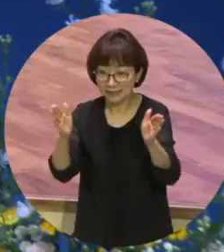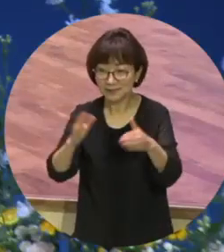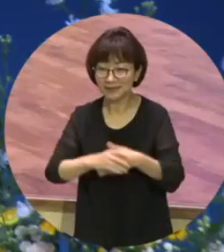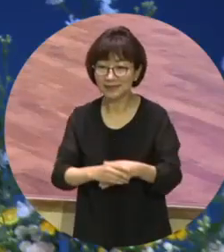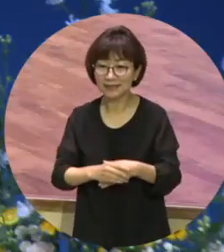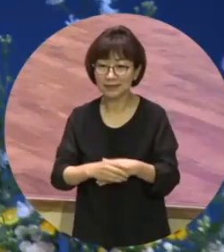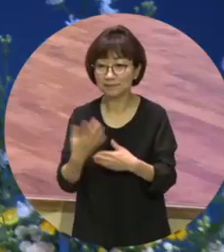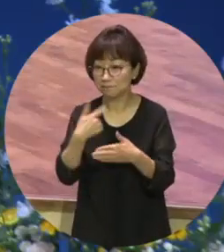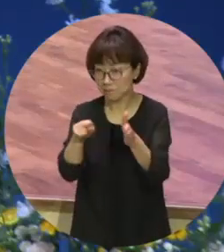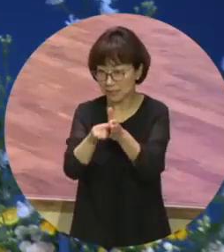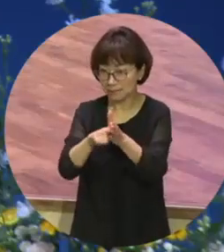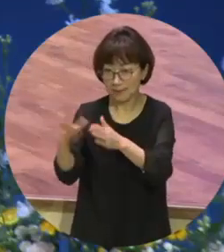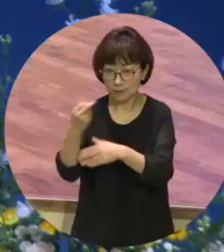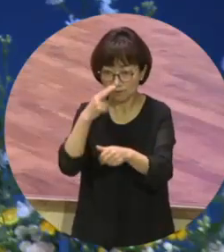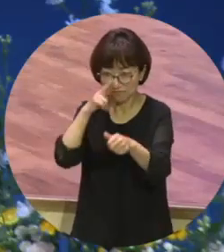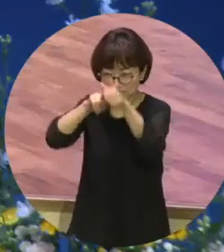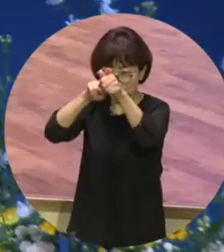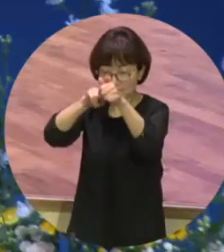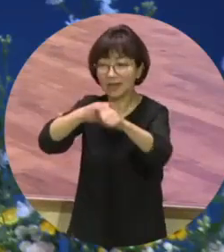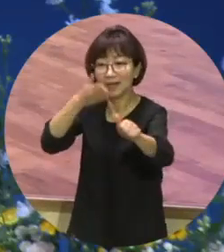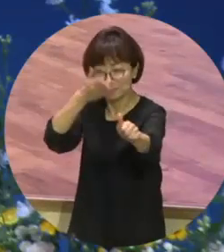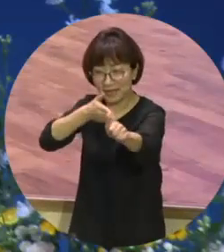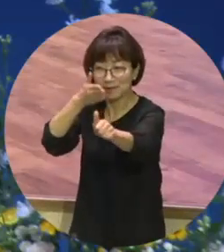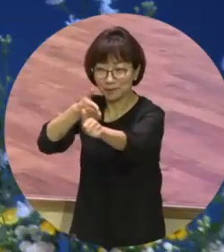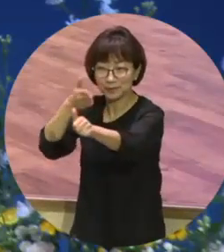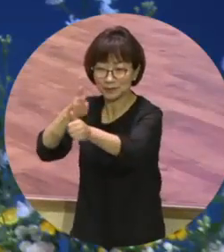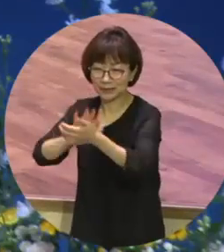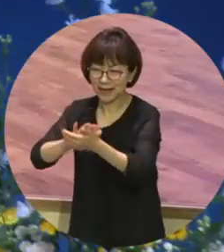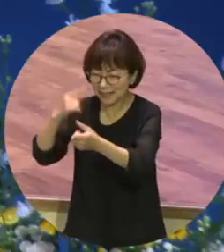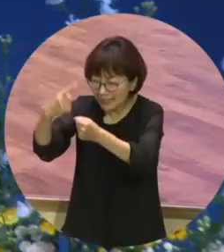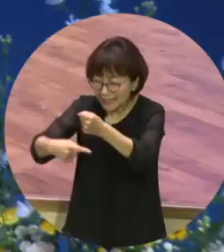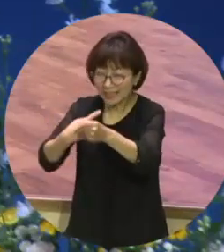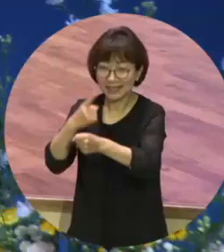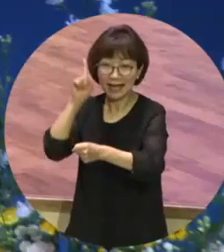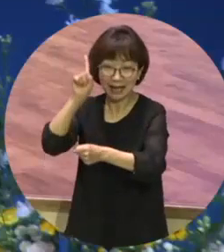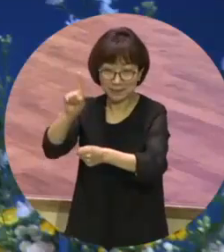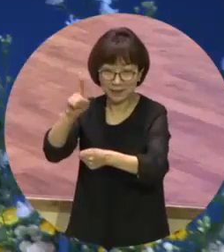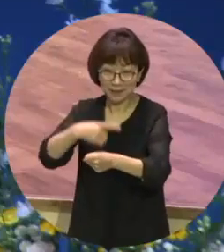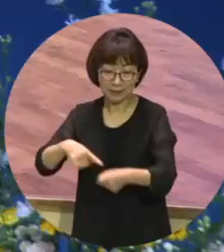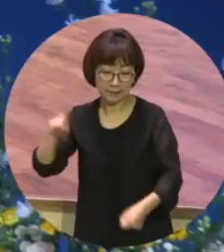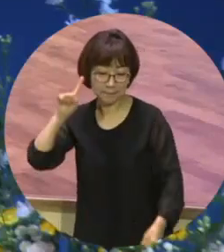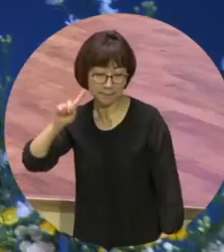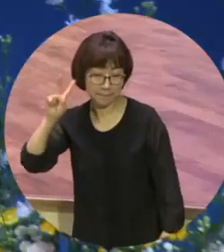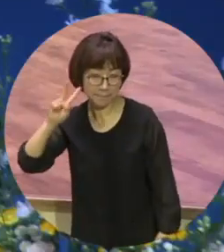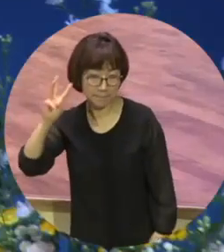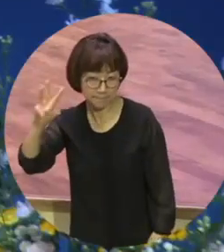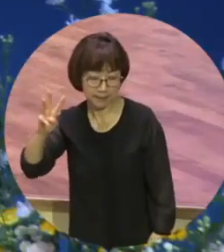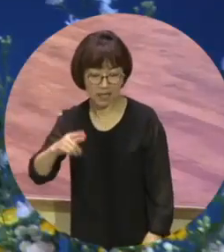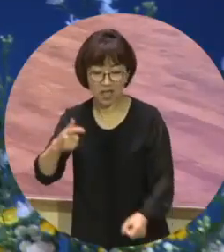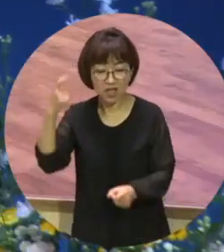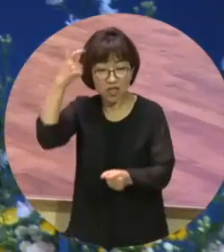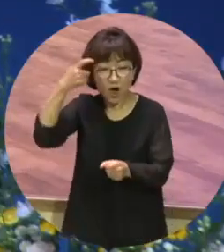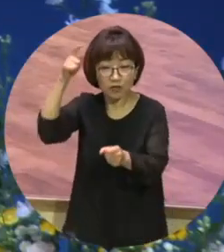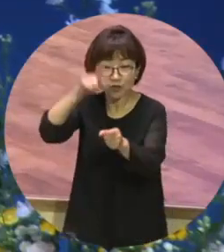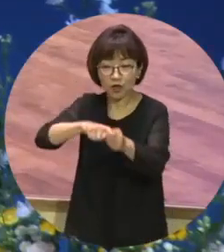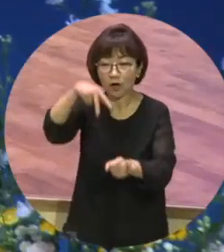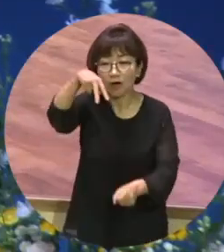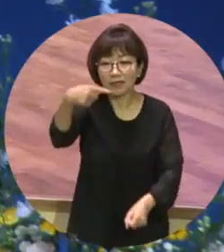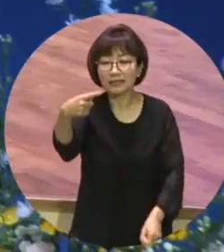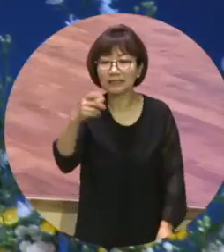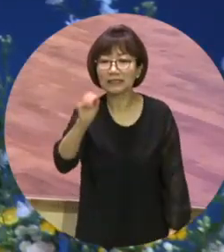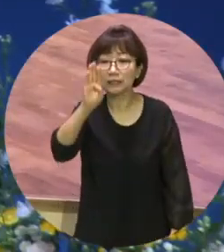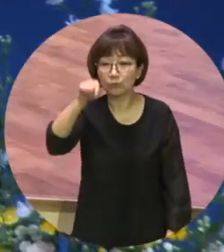믿음에 도전 한번 해보시기 바랍니다. 도전. 1년에 한 번 하는 거예요. 영적 성부사라. 성부욕이 있어야